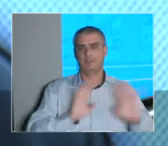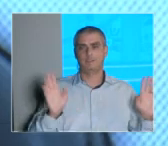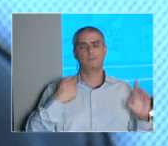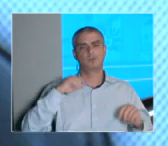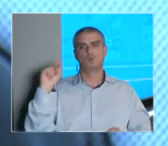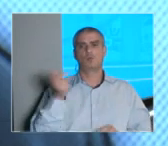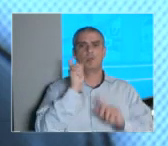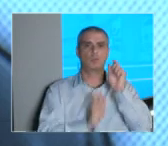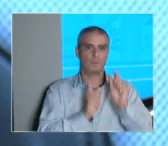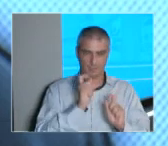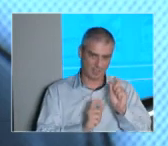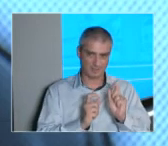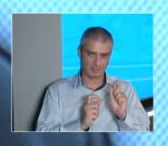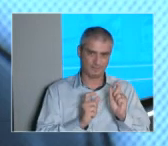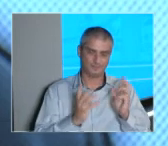אנחנו כולנו בני אדם,